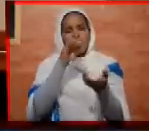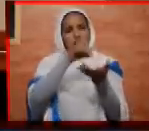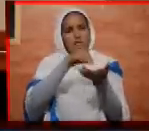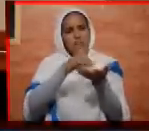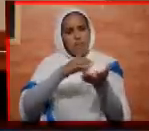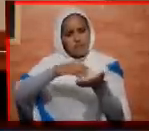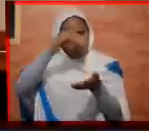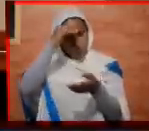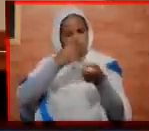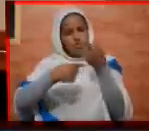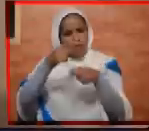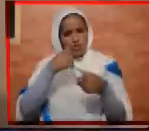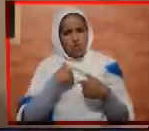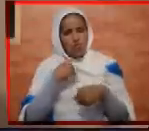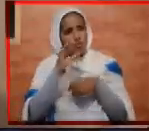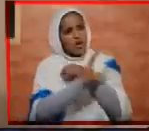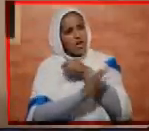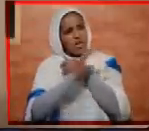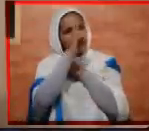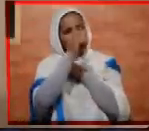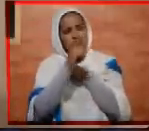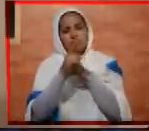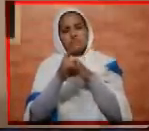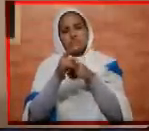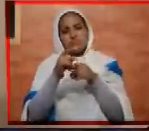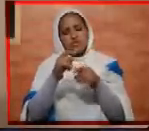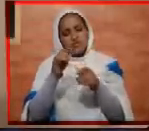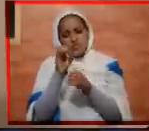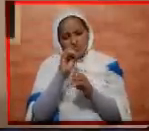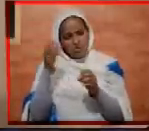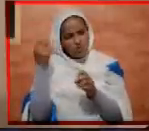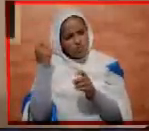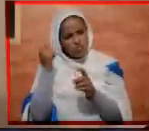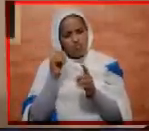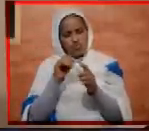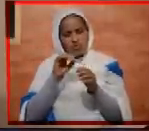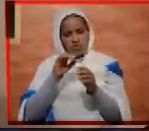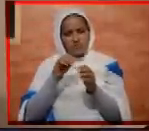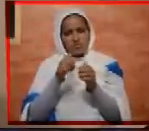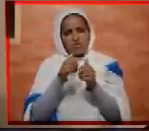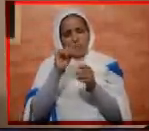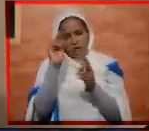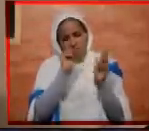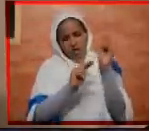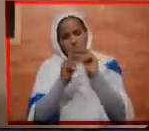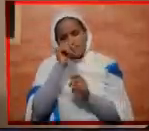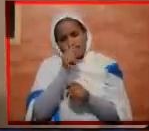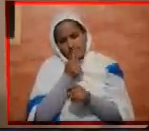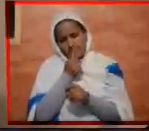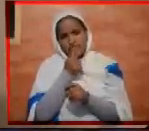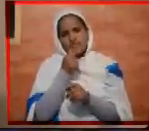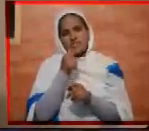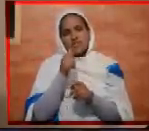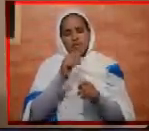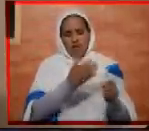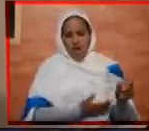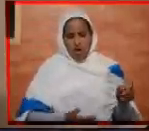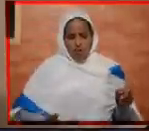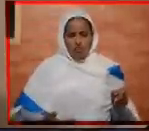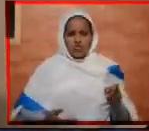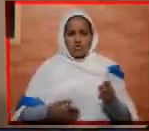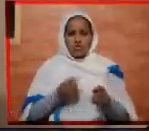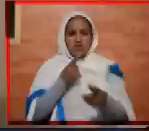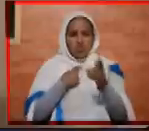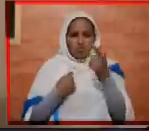አለ። እዚያ ካለን በትጓ ከአንድ ጉባኤ ለምን አሁን እንደምላችሁ በአገልግሎት ጊዜም ያ ከከተማ የመጣው አትለይ